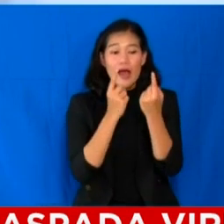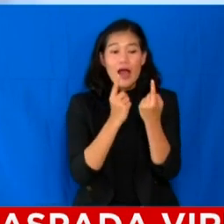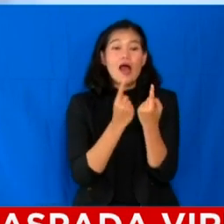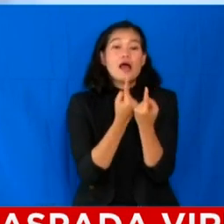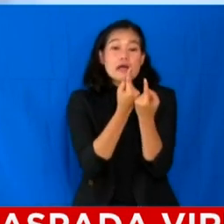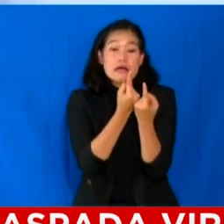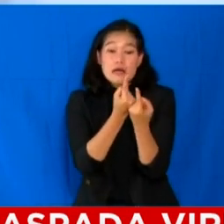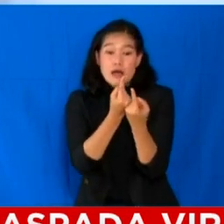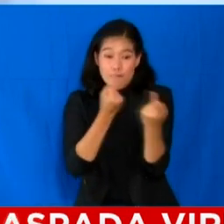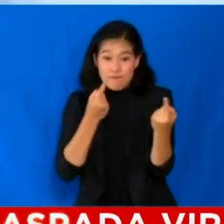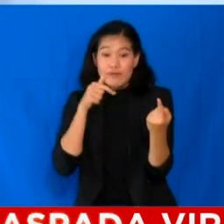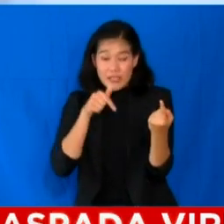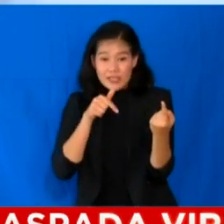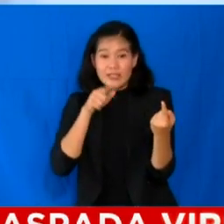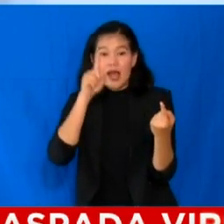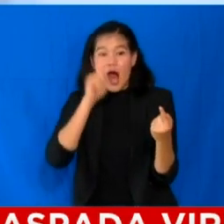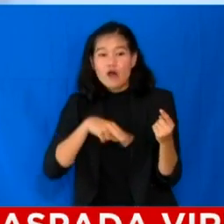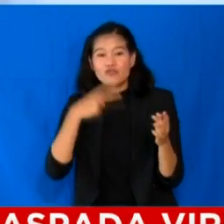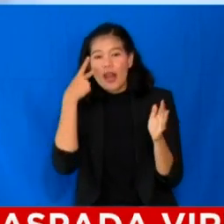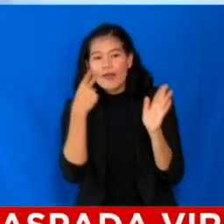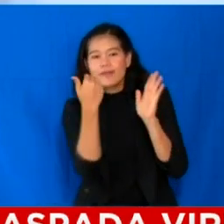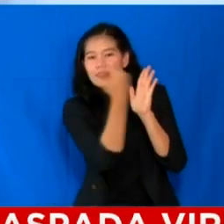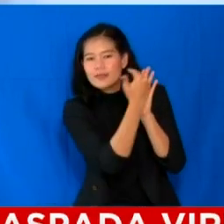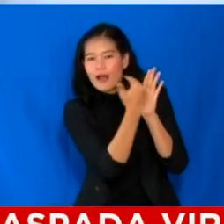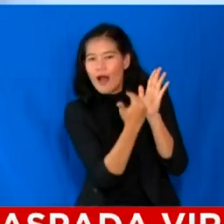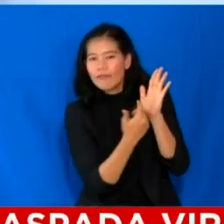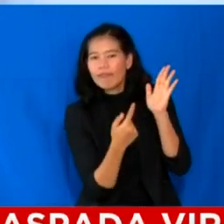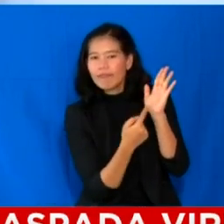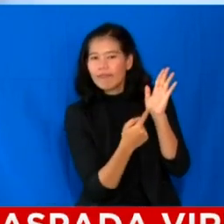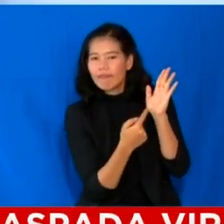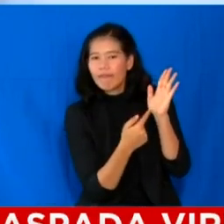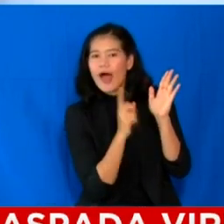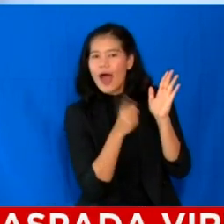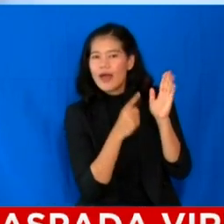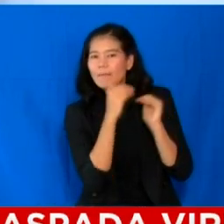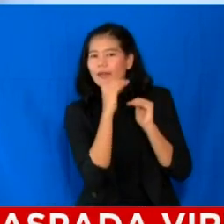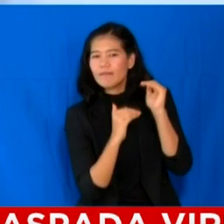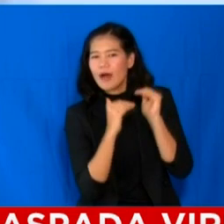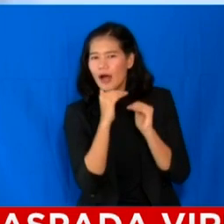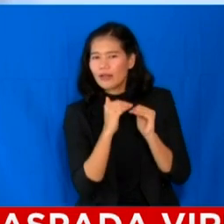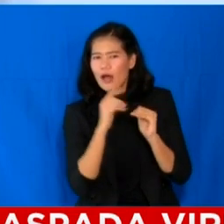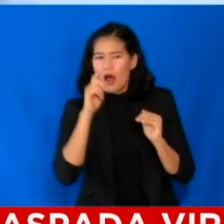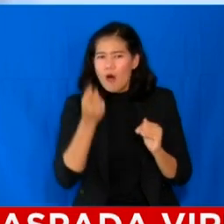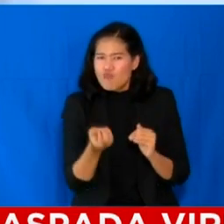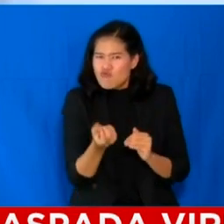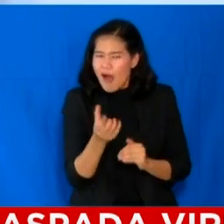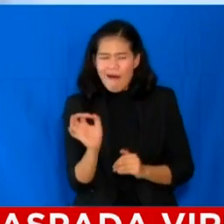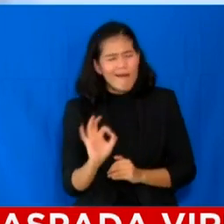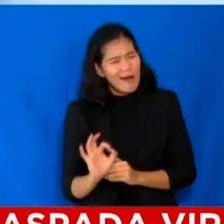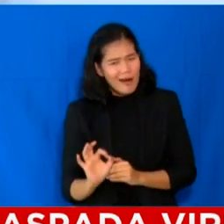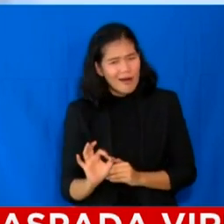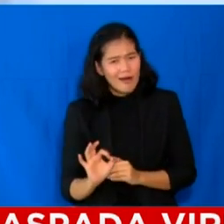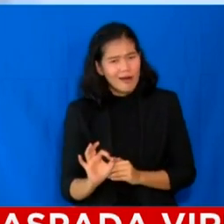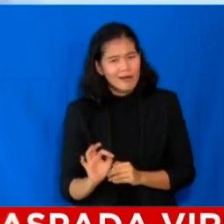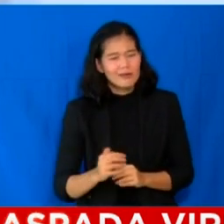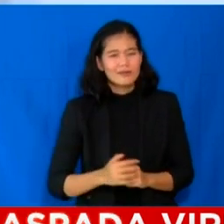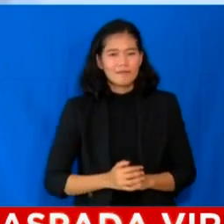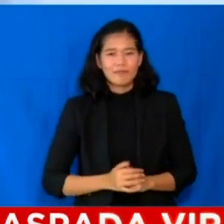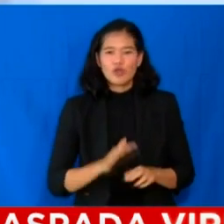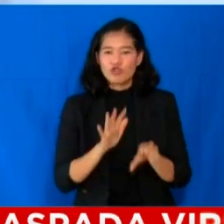memenuhi kriteria-kriteria yang juga tidak mudah atau tidak sederhana